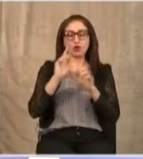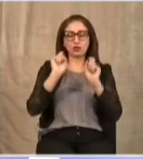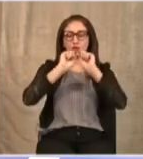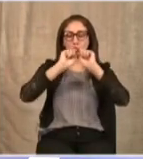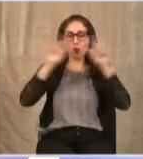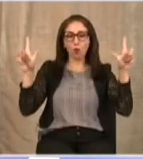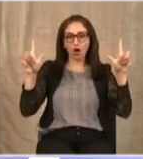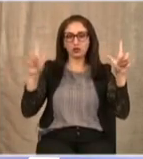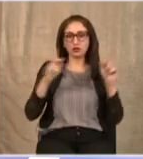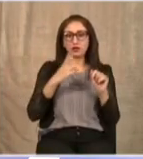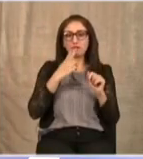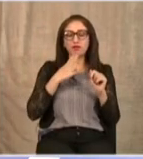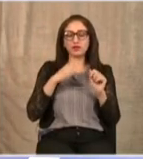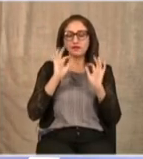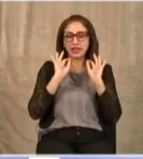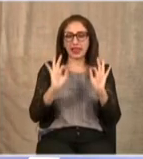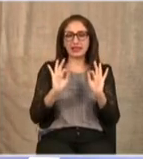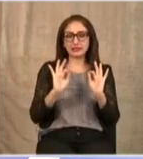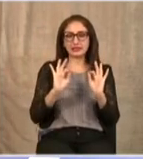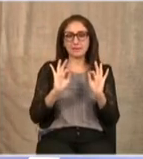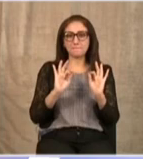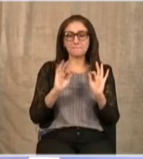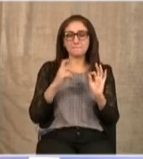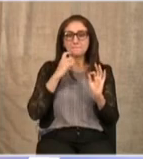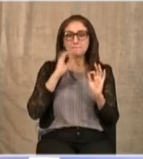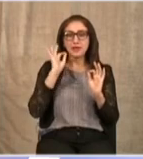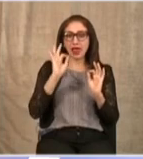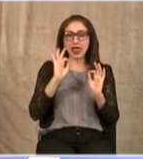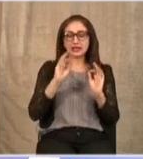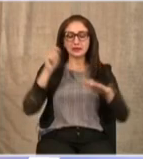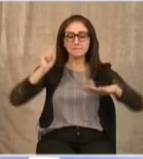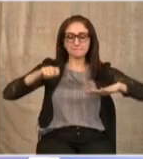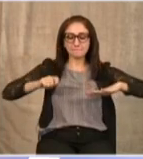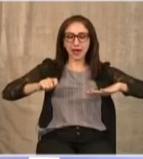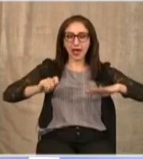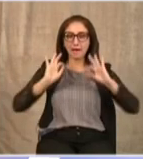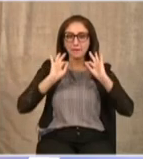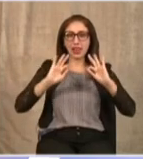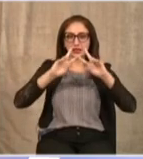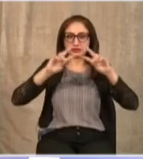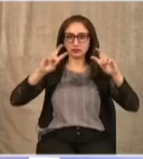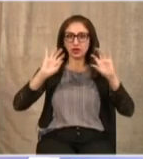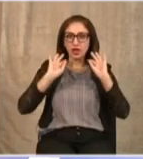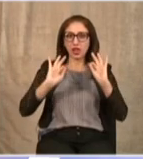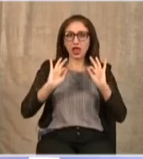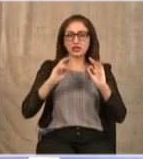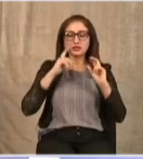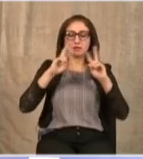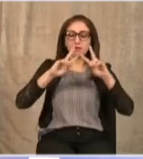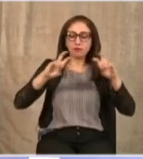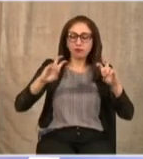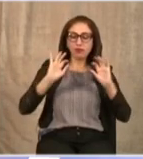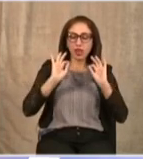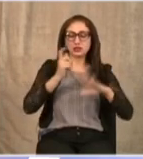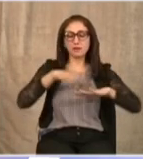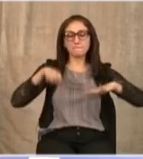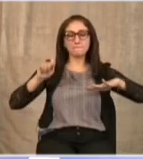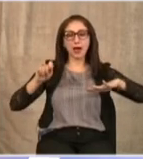هو اتاحه امكانيه المراجعه القضائيه لاجراءات الاقتراع والفرز